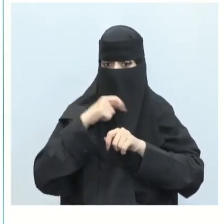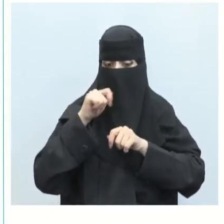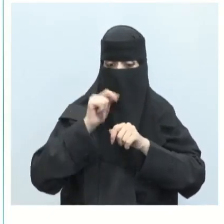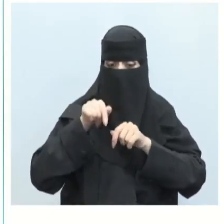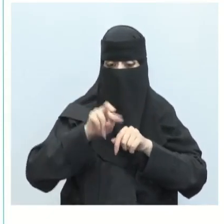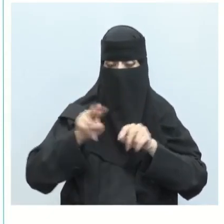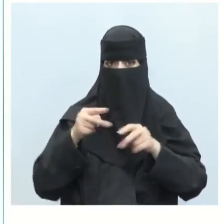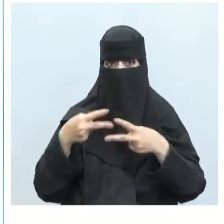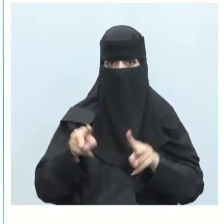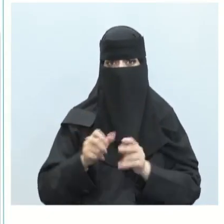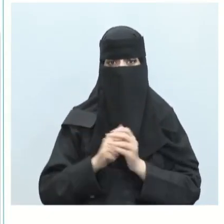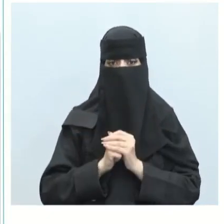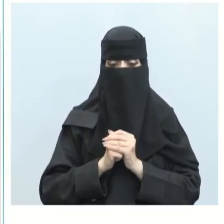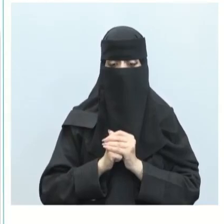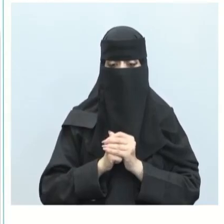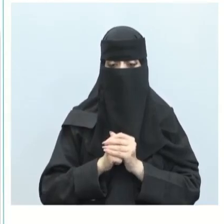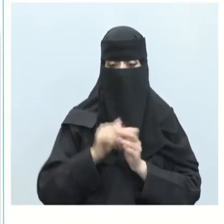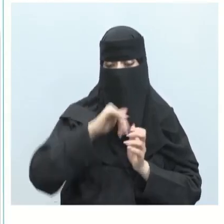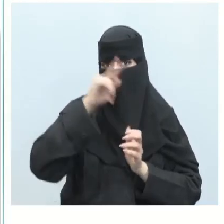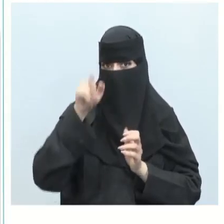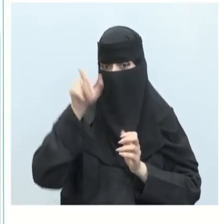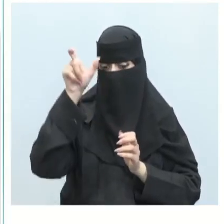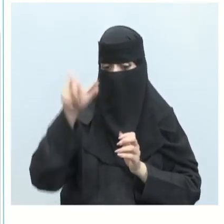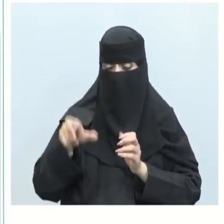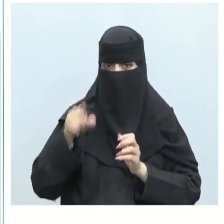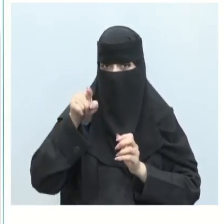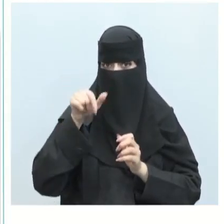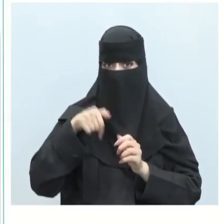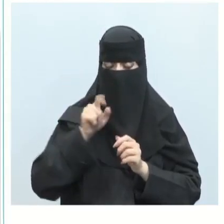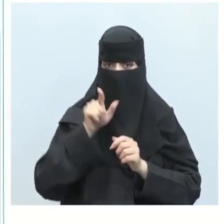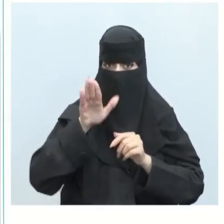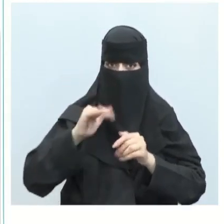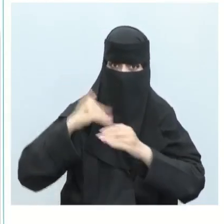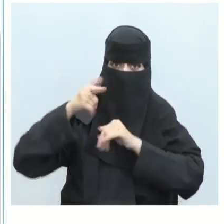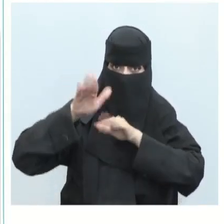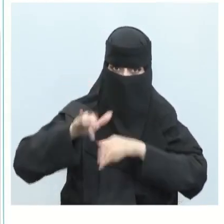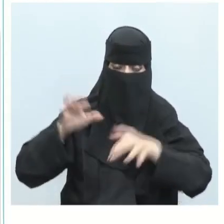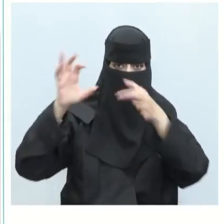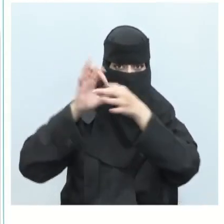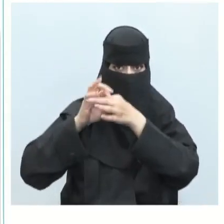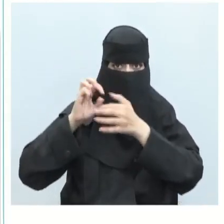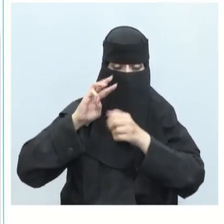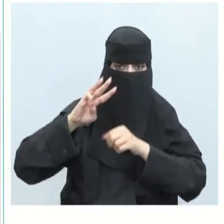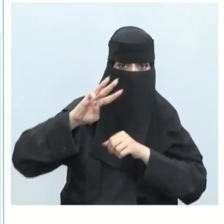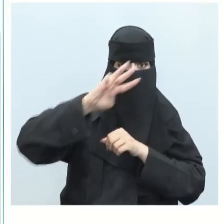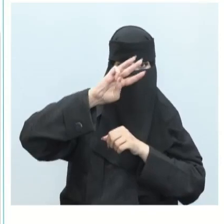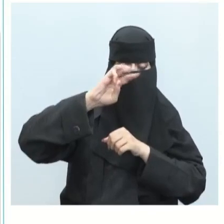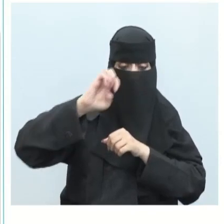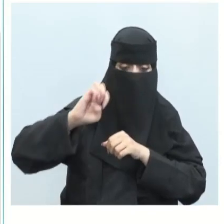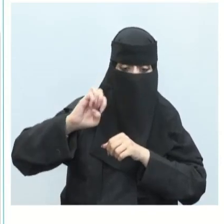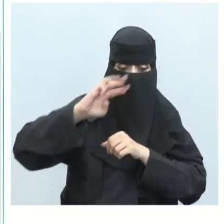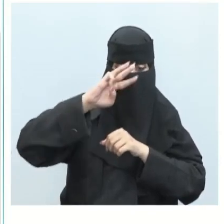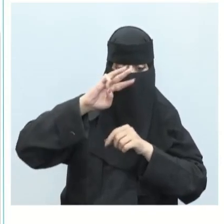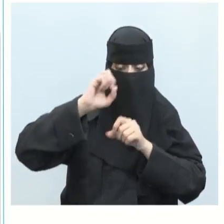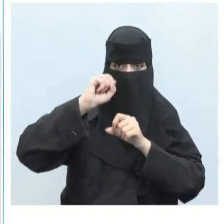على اوكي سيظهر لنا هنا للدلاله على انه تم الاتصال بهذه الشبكه انه تم